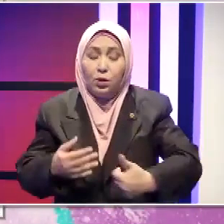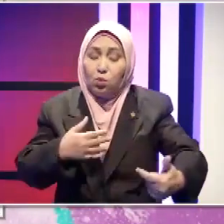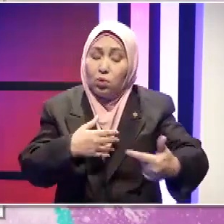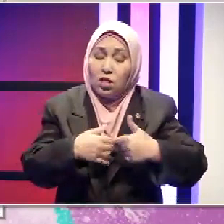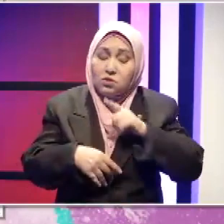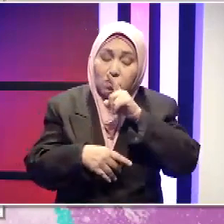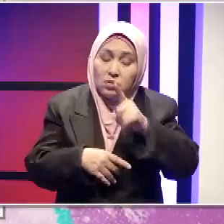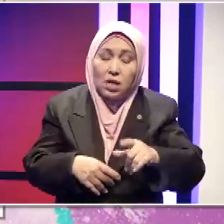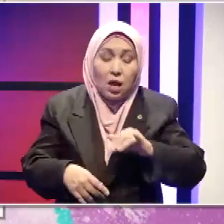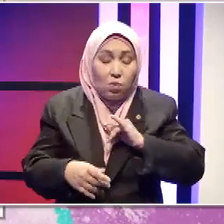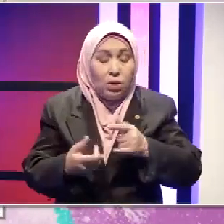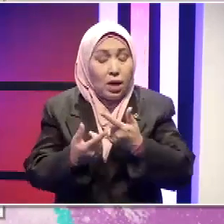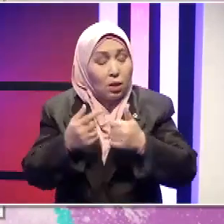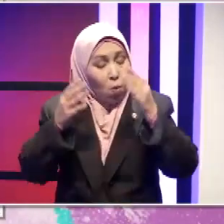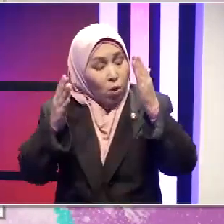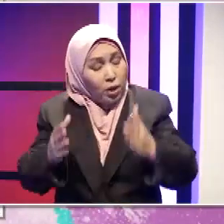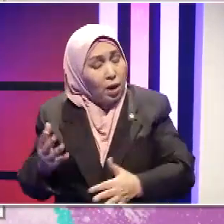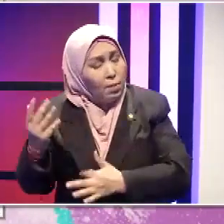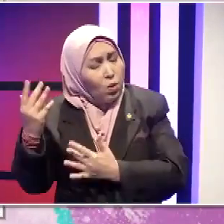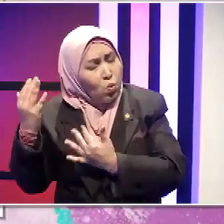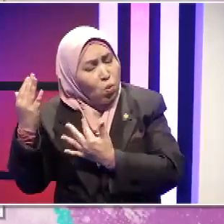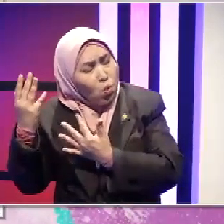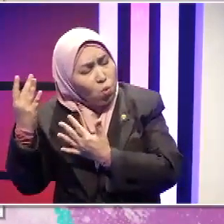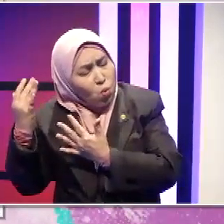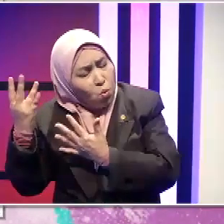minal mutawa ngambil